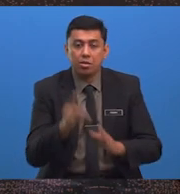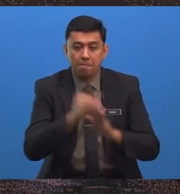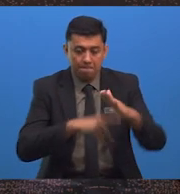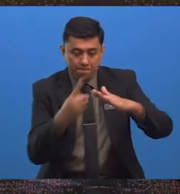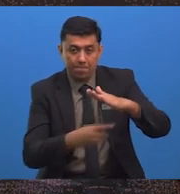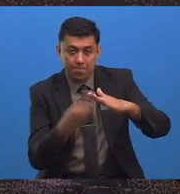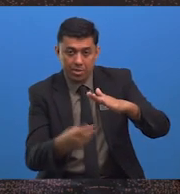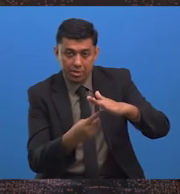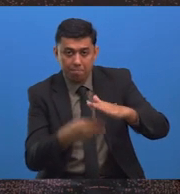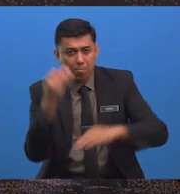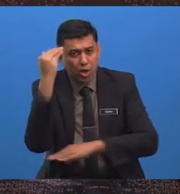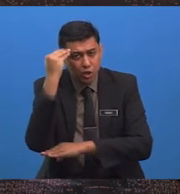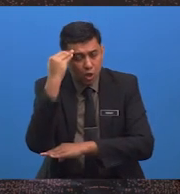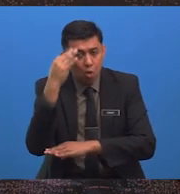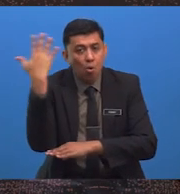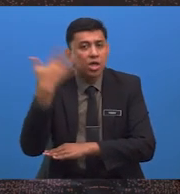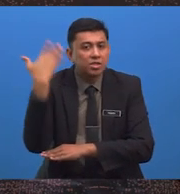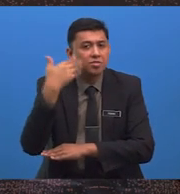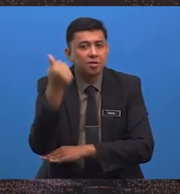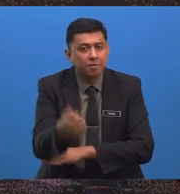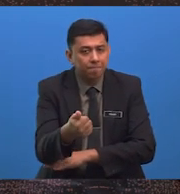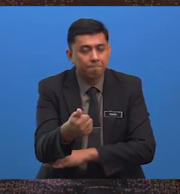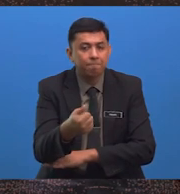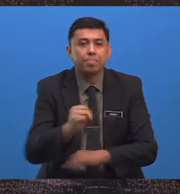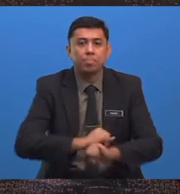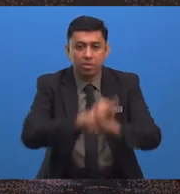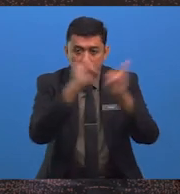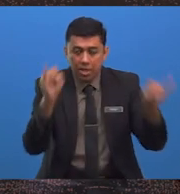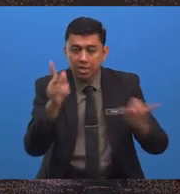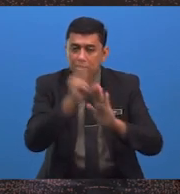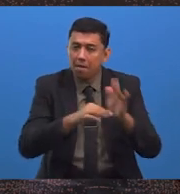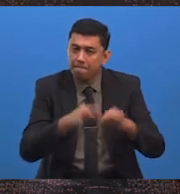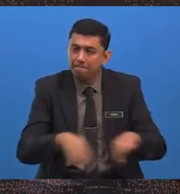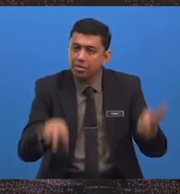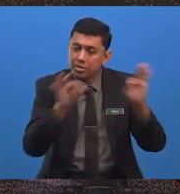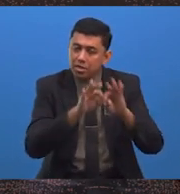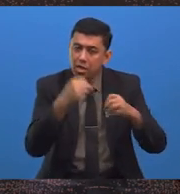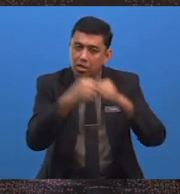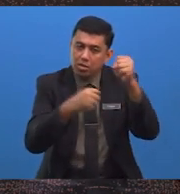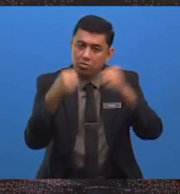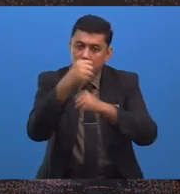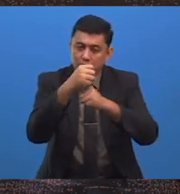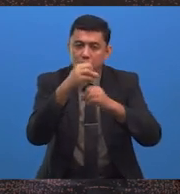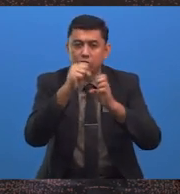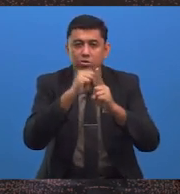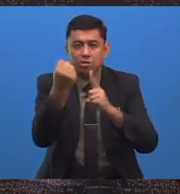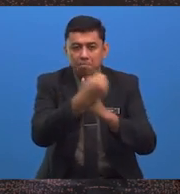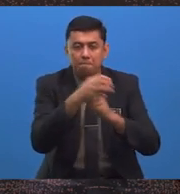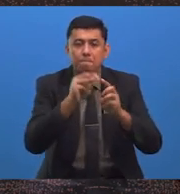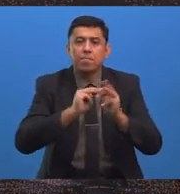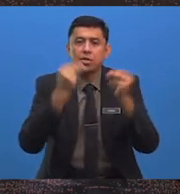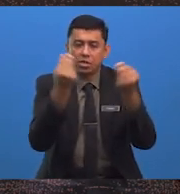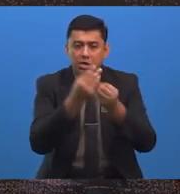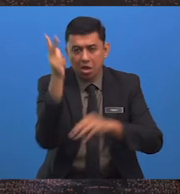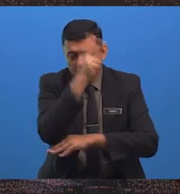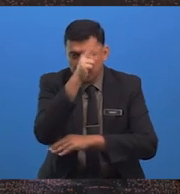Berdasarkan pengetahuan sejarah anda, jelaskan kepentingan struktur sosial masyarakat kerajaan alam